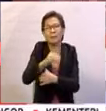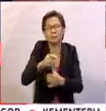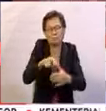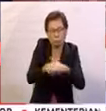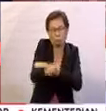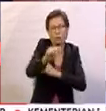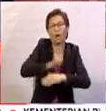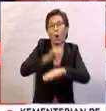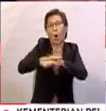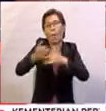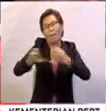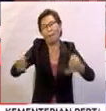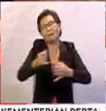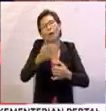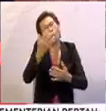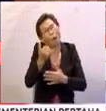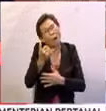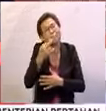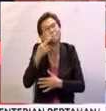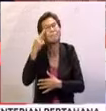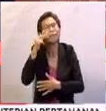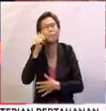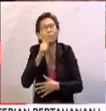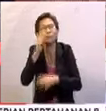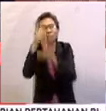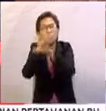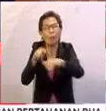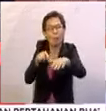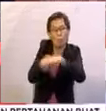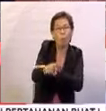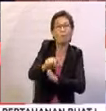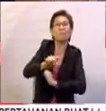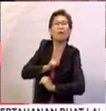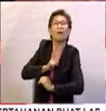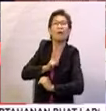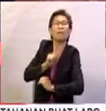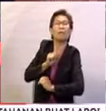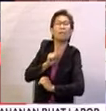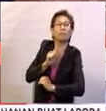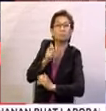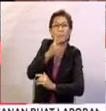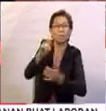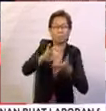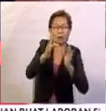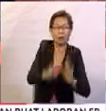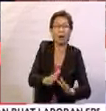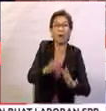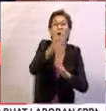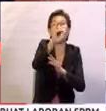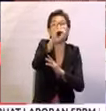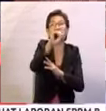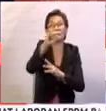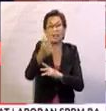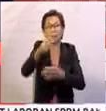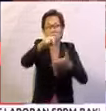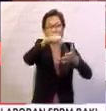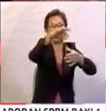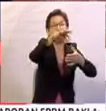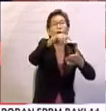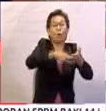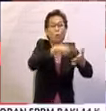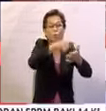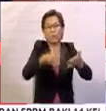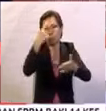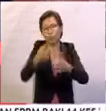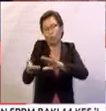Ia susulan kes seorang remaja perempuan di Sarawak membunuh diri selepas netizen di Instagram mengundinya untuk